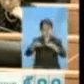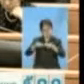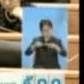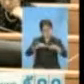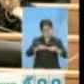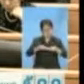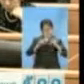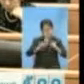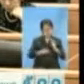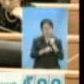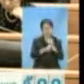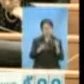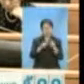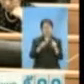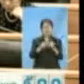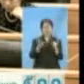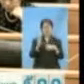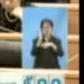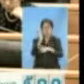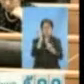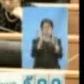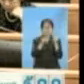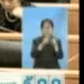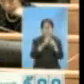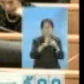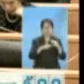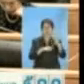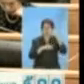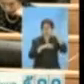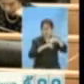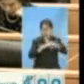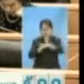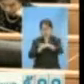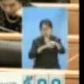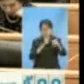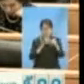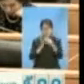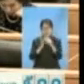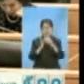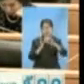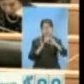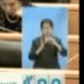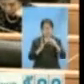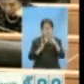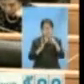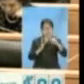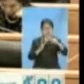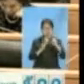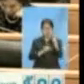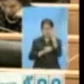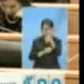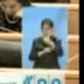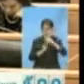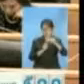ก็เหมือนกันครับหาดเฉวงถึงนับว่าเป็นหาดที่สวยที่สุดนักท่องเที่ยวก็มากันปีม